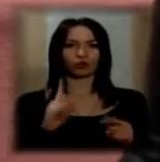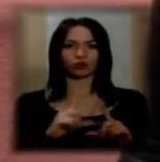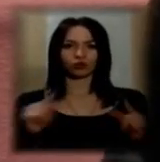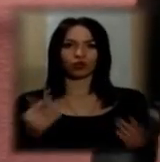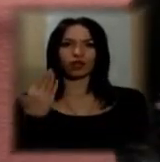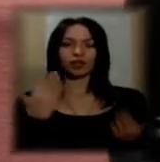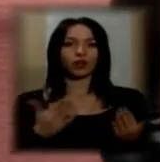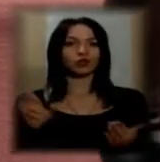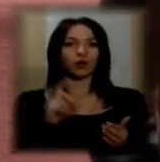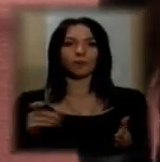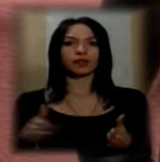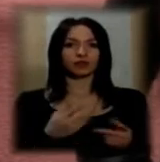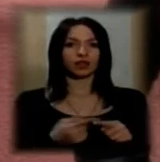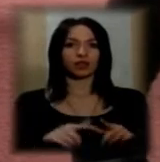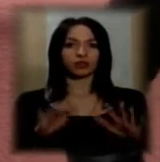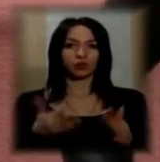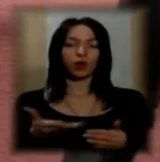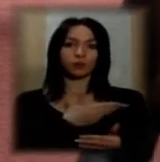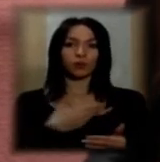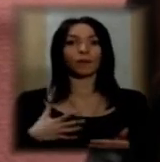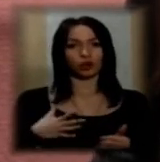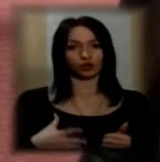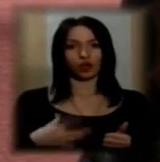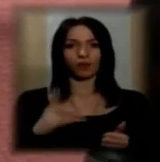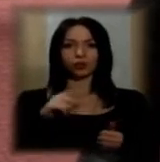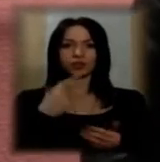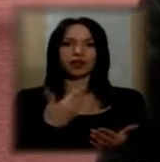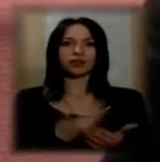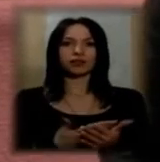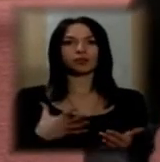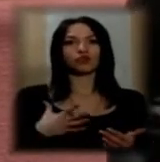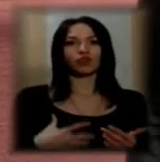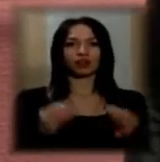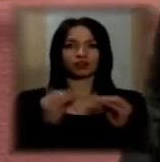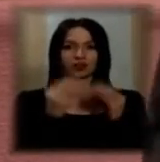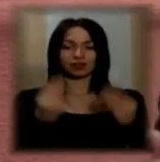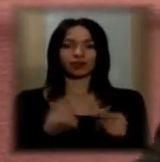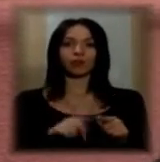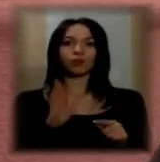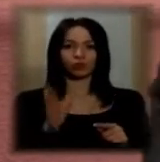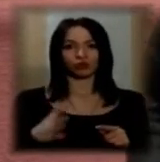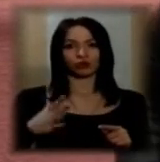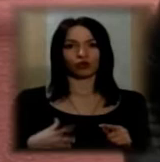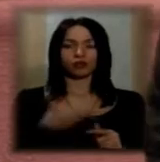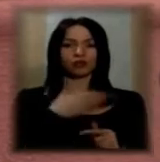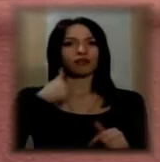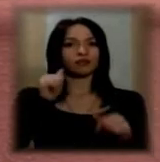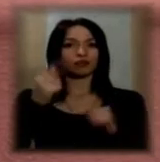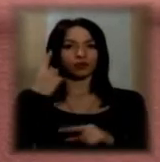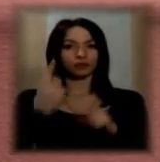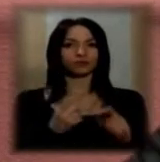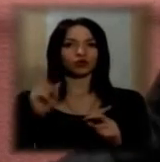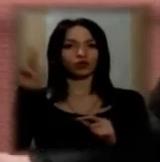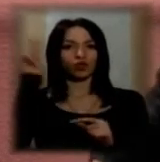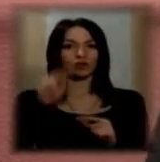Якщо така ситуація, то ми почекаємо. Сказали, ніби чекати 10 днів, тож і будемо чекати. Навчора попередили, що навчальний процес поки